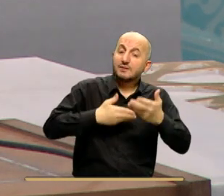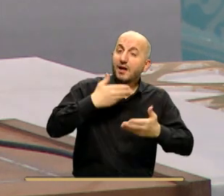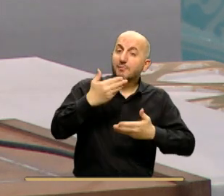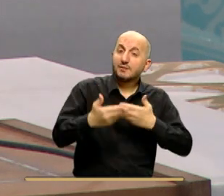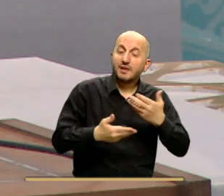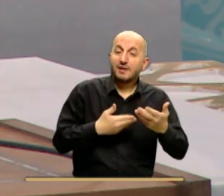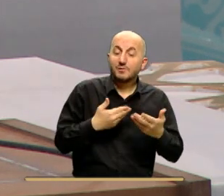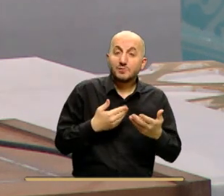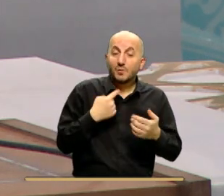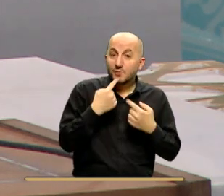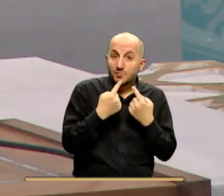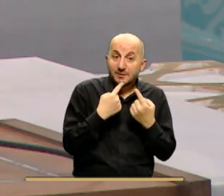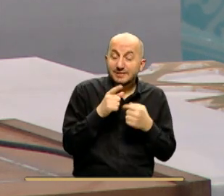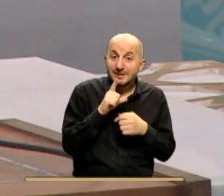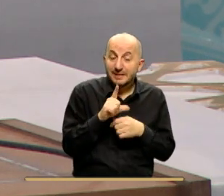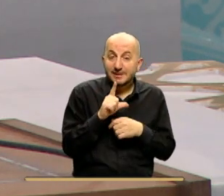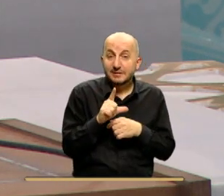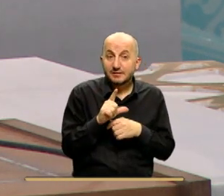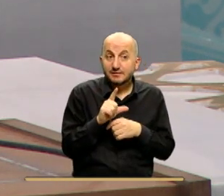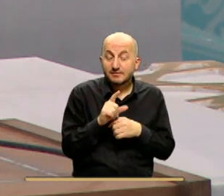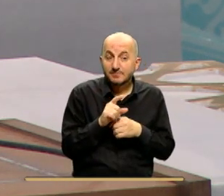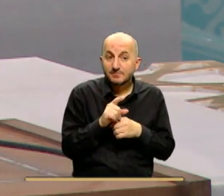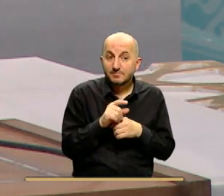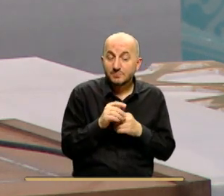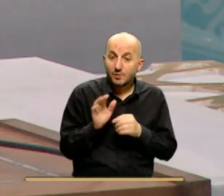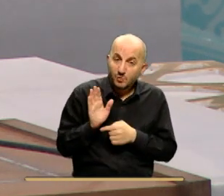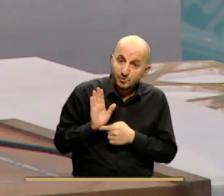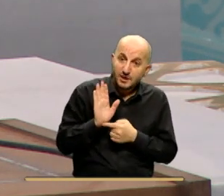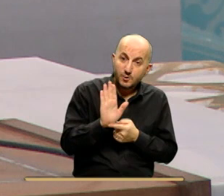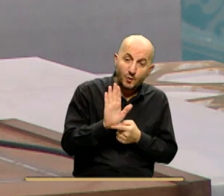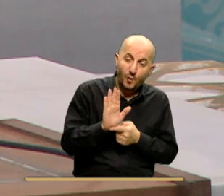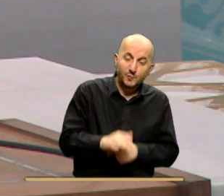kullanması gerektiğini çok ilgi çekici bir şekilde bize gösteriyor.